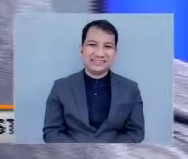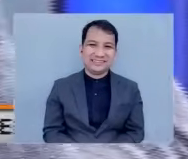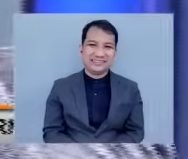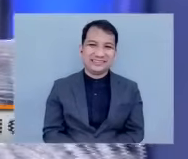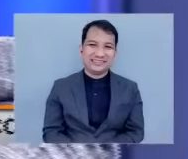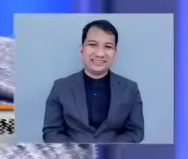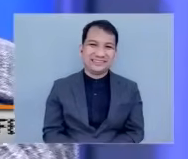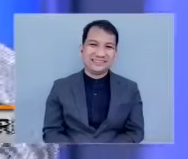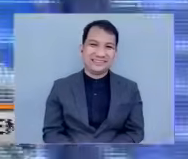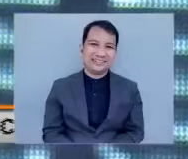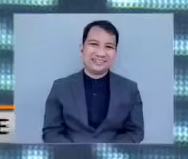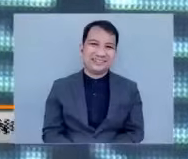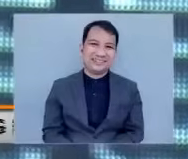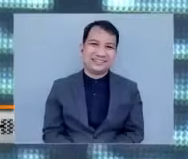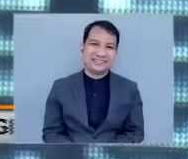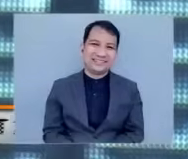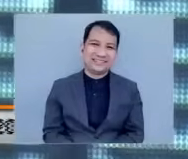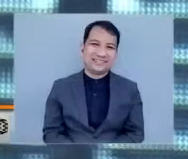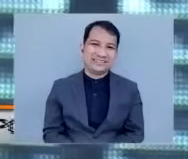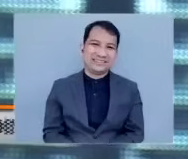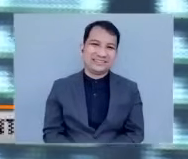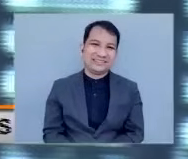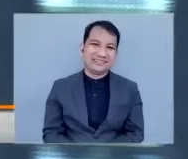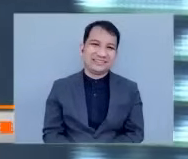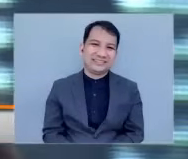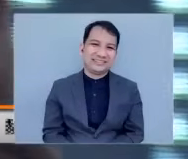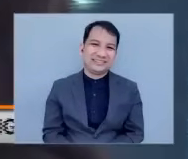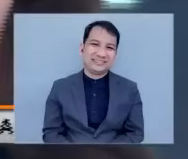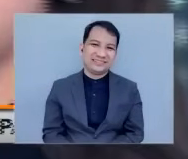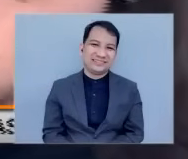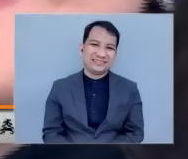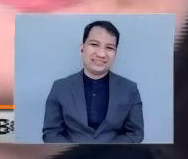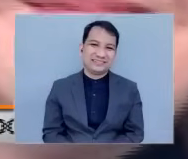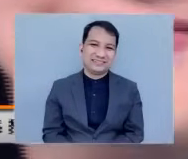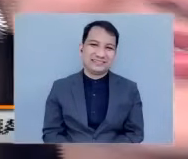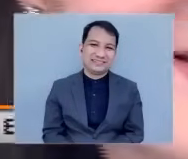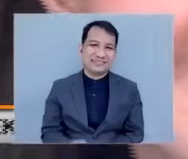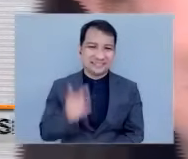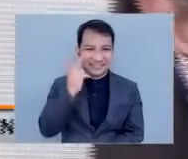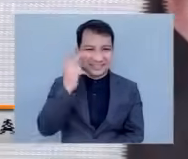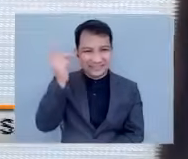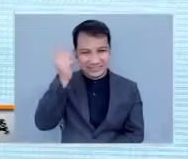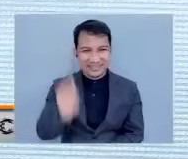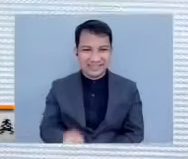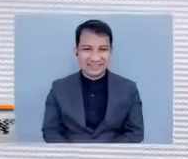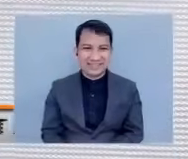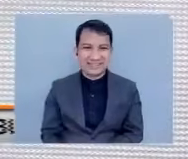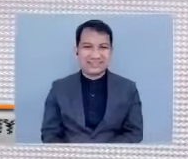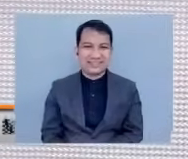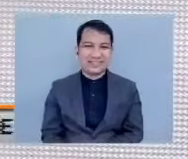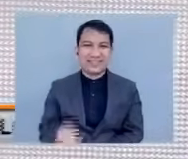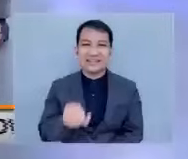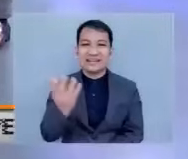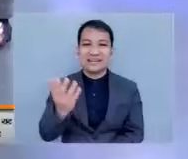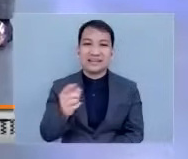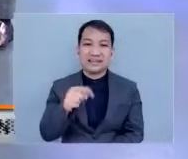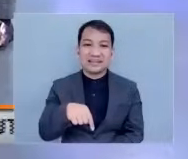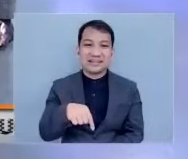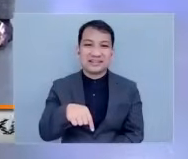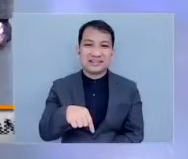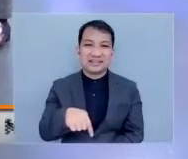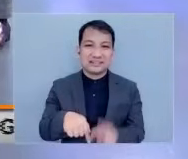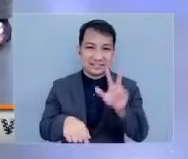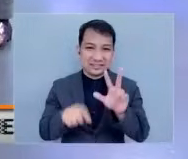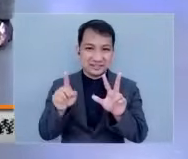kayo, Mesha? Bakit kailangan gumanong kumalog-alog? Kumalog-alog. Diba? Mga magkano yung ganyan? 3 for $100